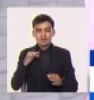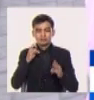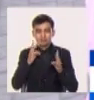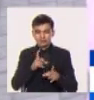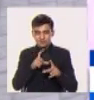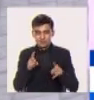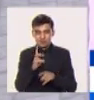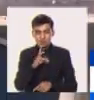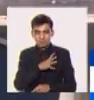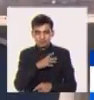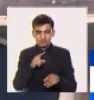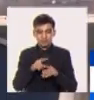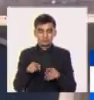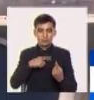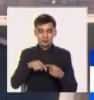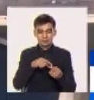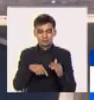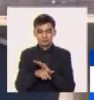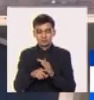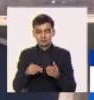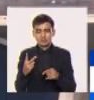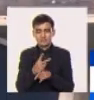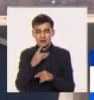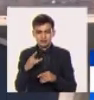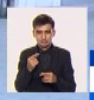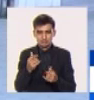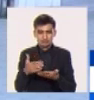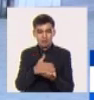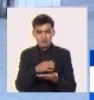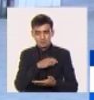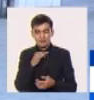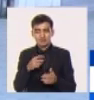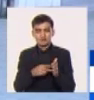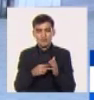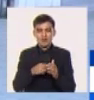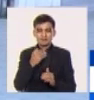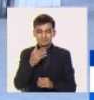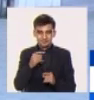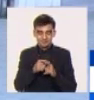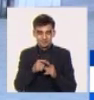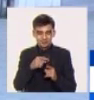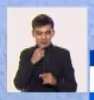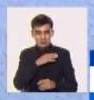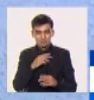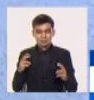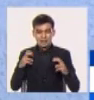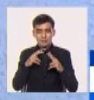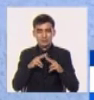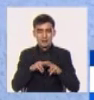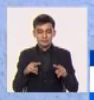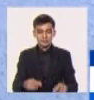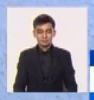потерпевших, владельцы обменников собрали едва ли не вдвое больше денег. По словам финансистов, такая деятельность похожа на финансовую пирамиду.